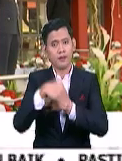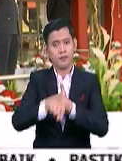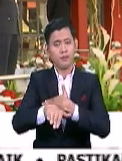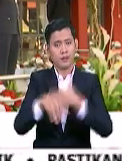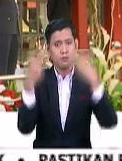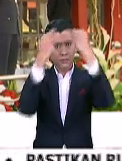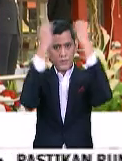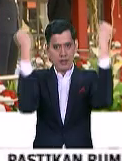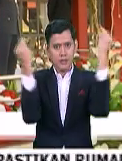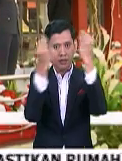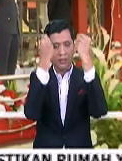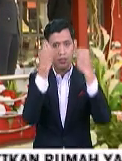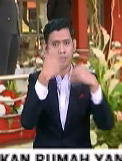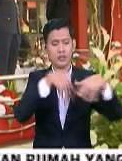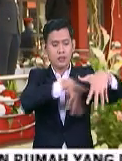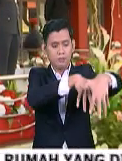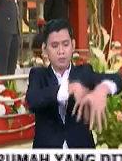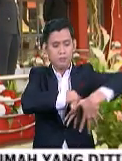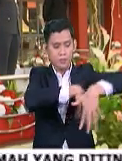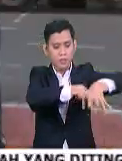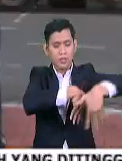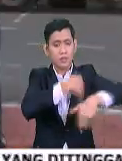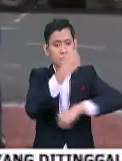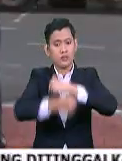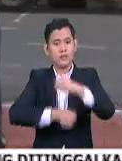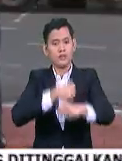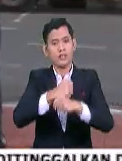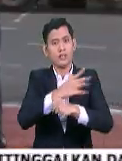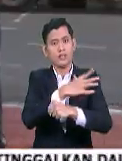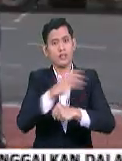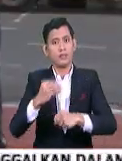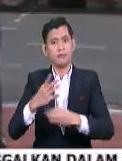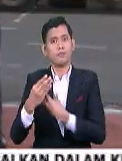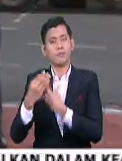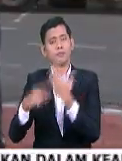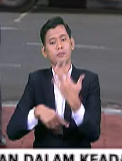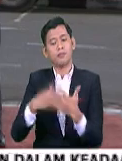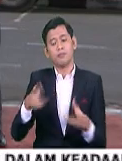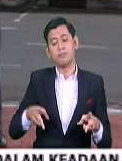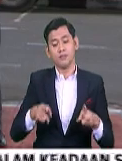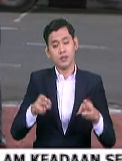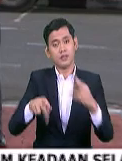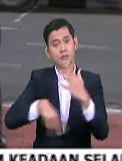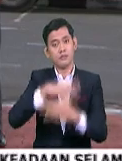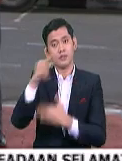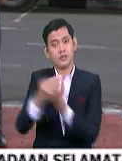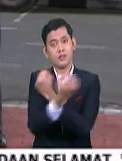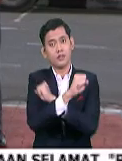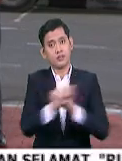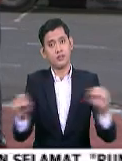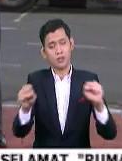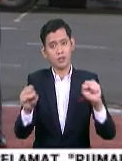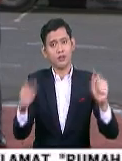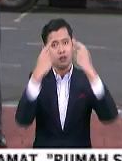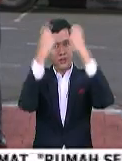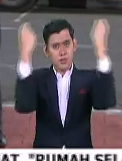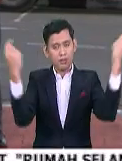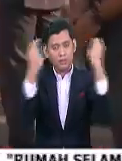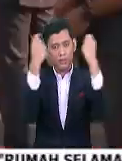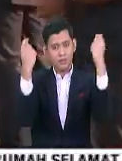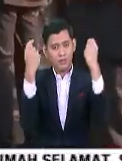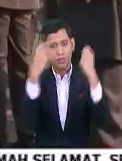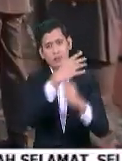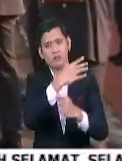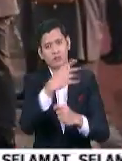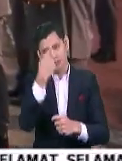majelis verbalisan tahunan jbpm Perlis serta pelajaran program kesiapsiagaan musim perayaan dan opsi ronde Raya